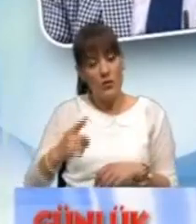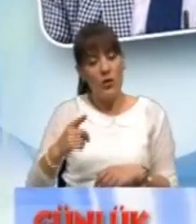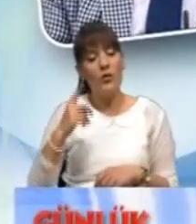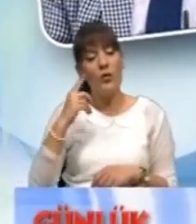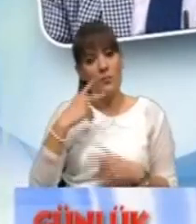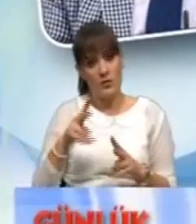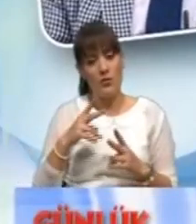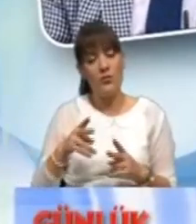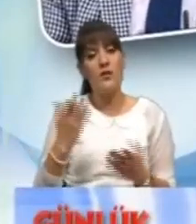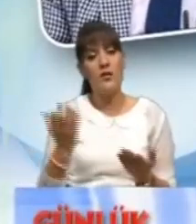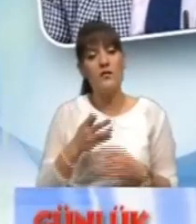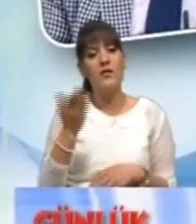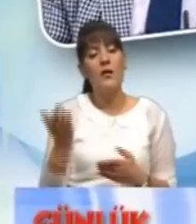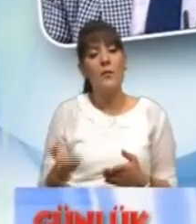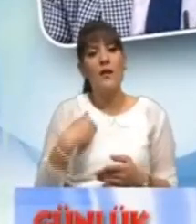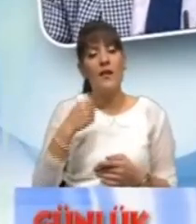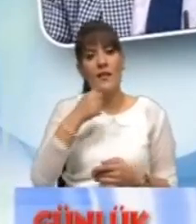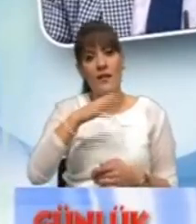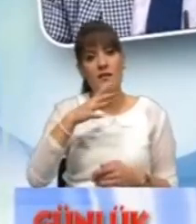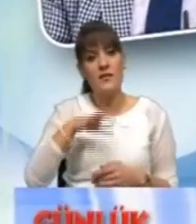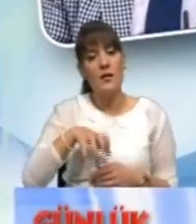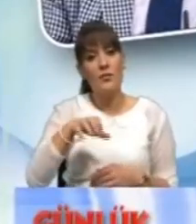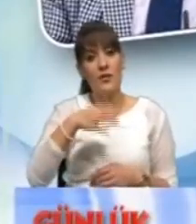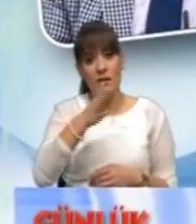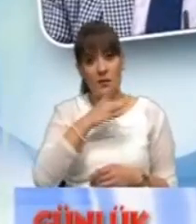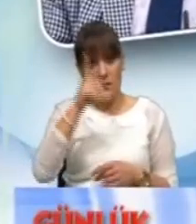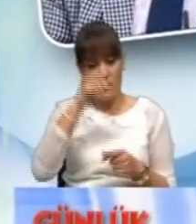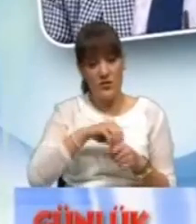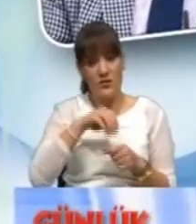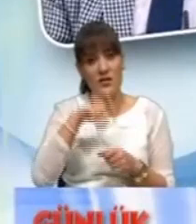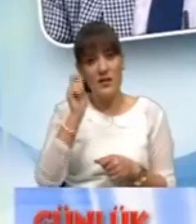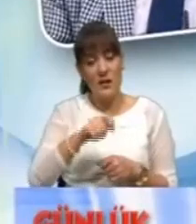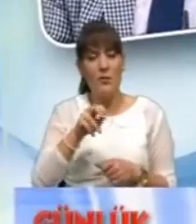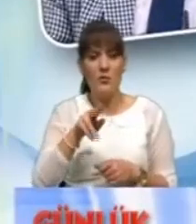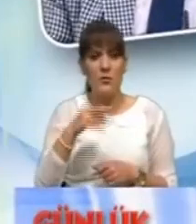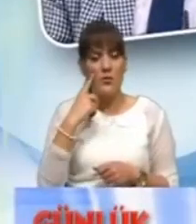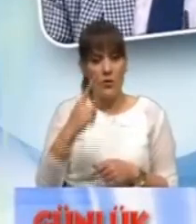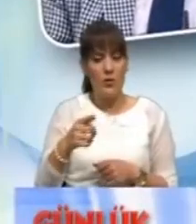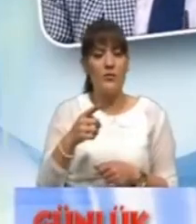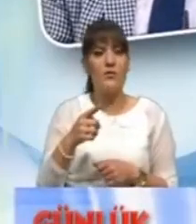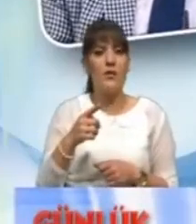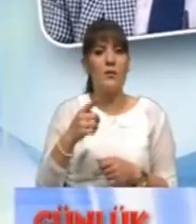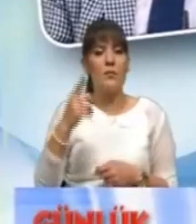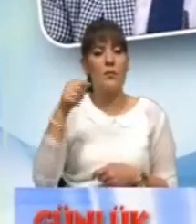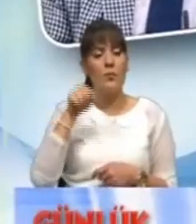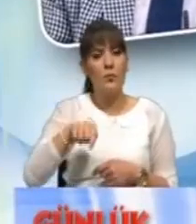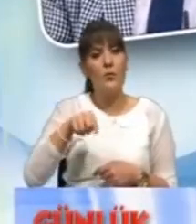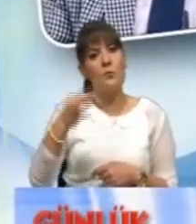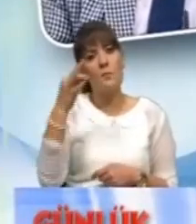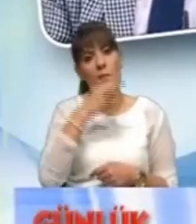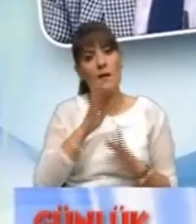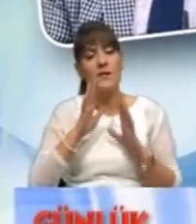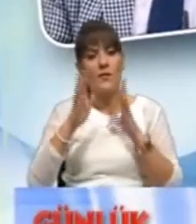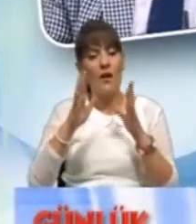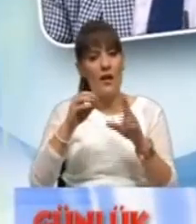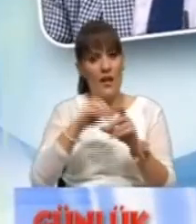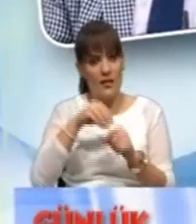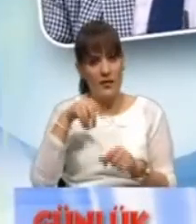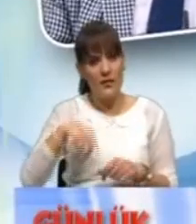Biliyoruz. Aslında tabii ki deniz kaplumbağalarını tanımak için yapılıyormuş gibi gösterilen bu ve benzeri